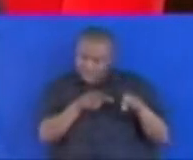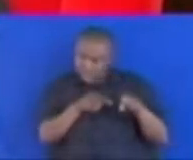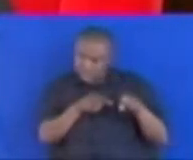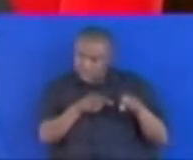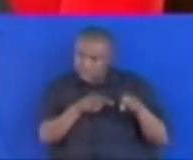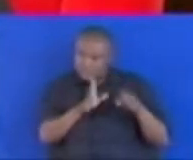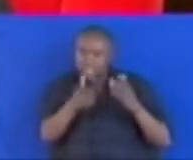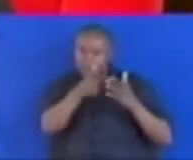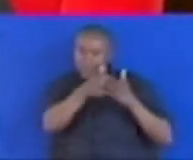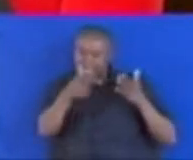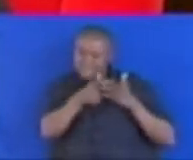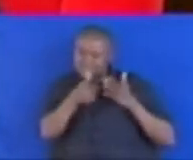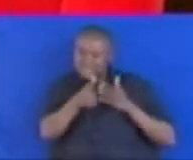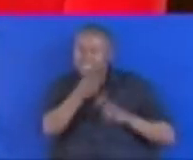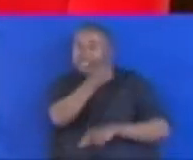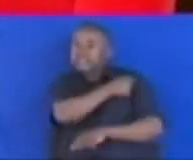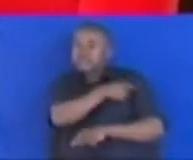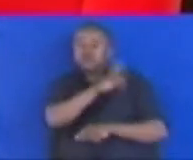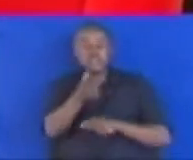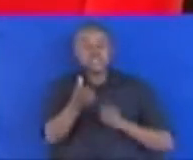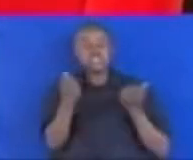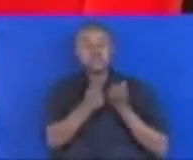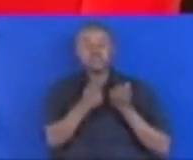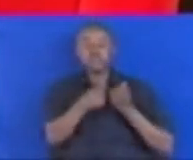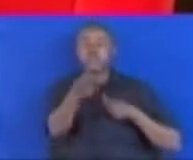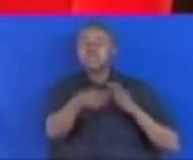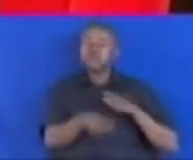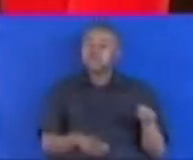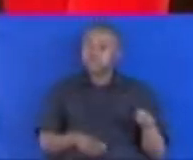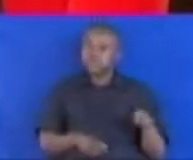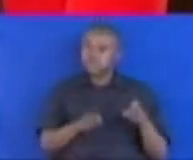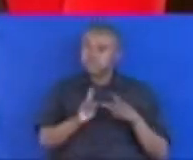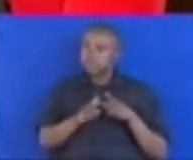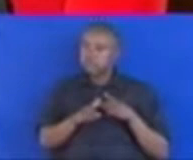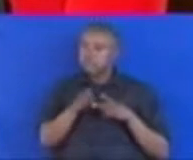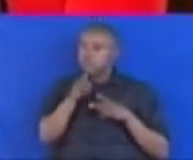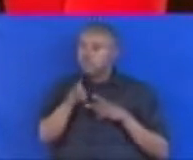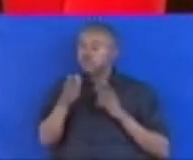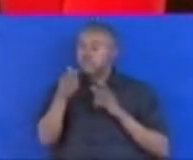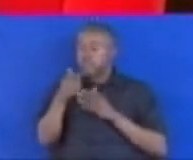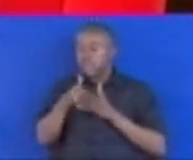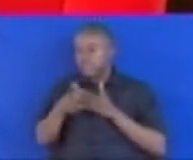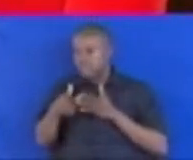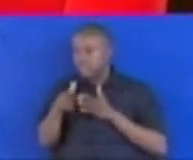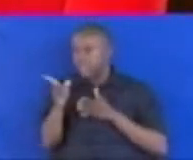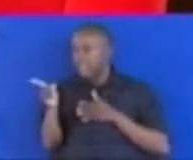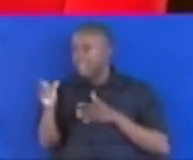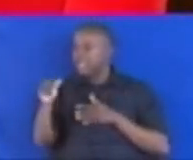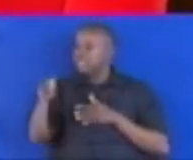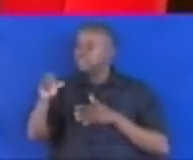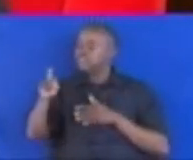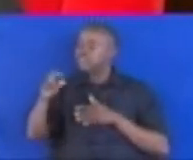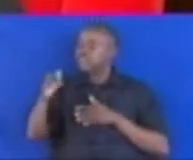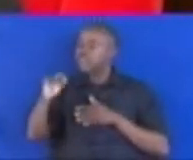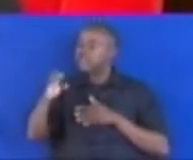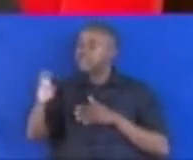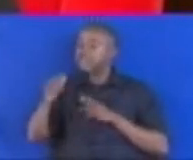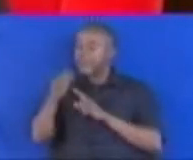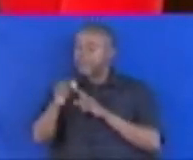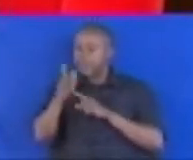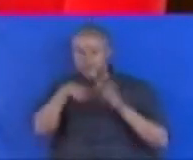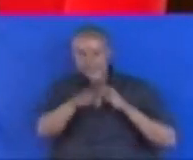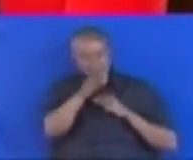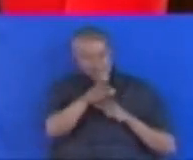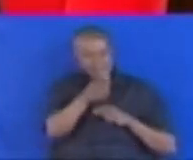Haya majina ya chanjo ni business name, lakini kuna generic name. Generic name includes the content, kuna nini ndani ya